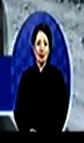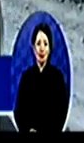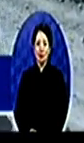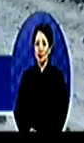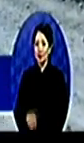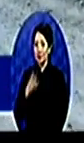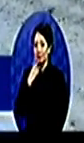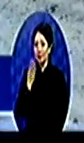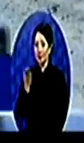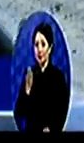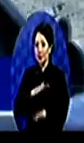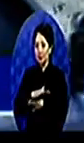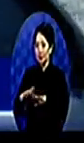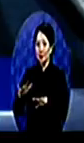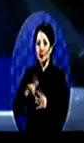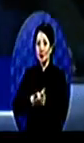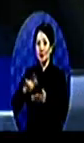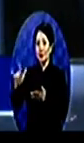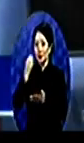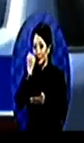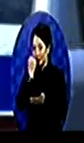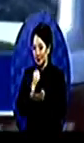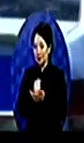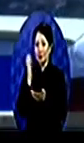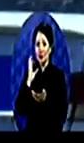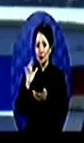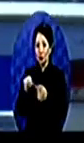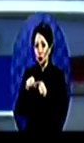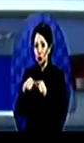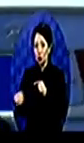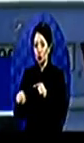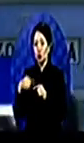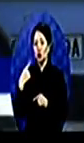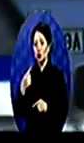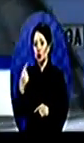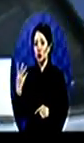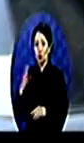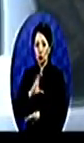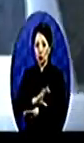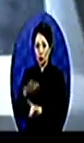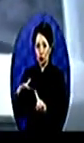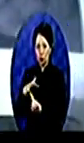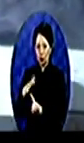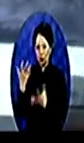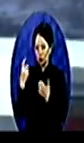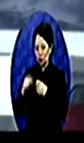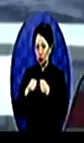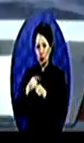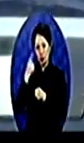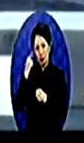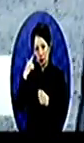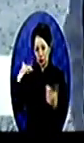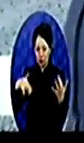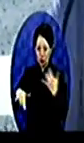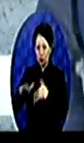Таны харж байгаа энэ газар бол нисхийн эцсийн автобусны буудлын хойхон 114-дүгээр сургуулийн орчим. Олон жилийн турш өдөр тутам маш олон